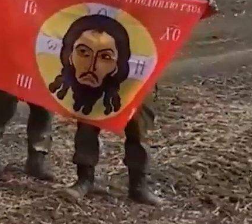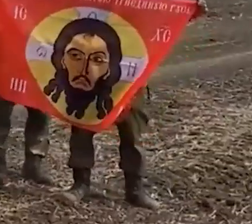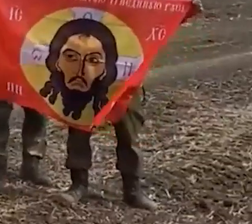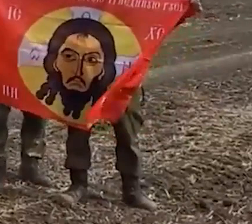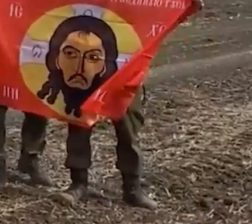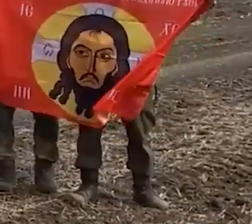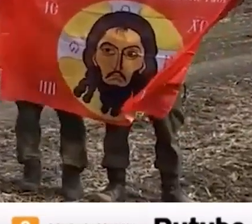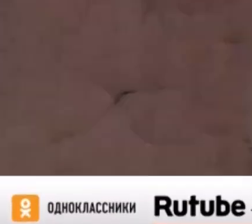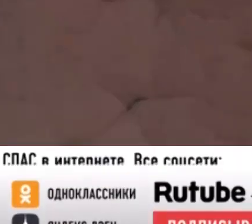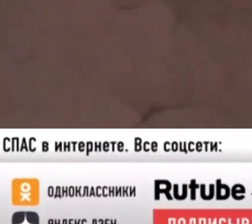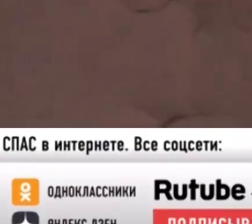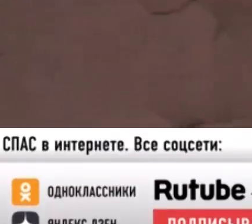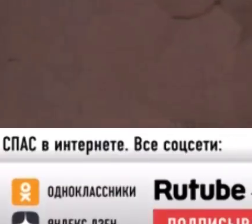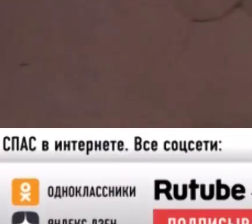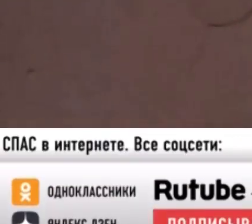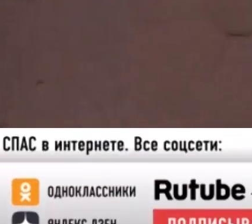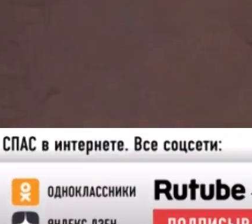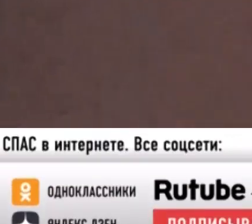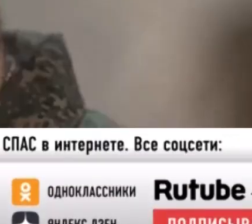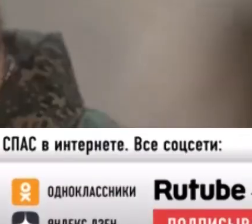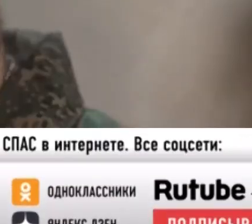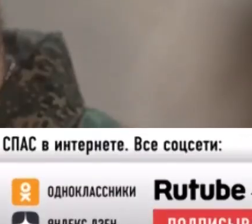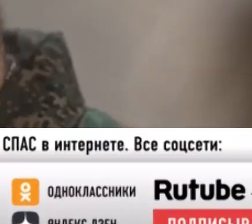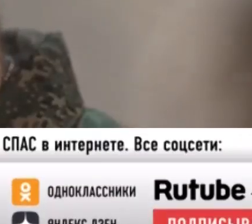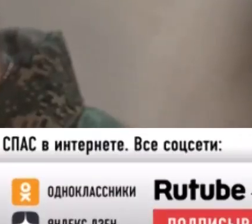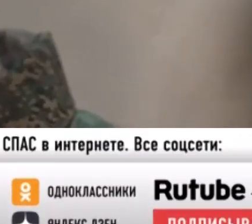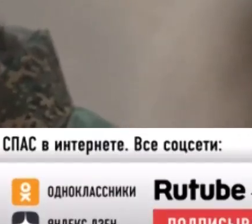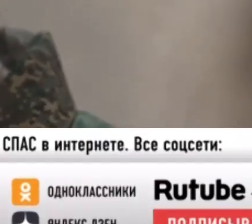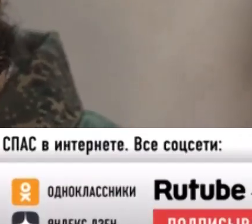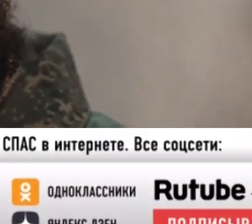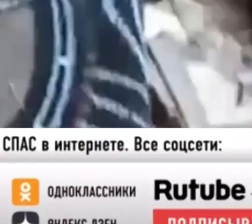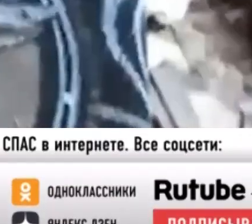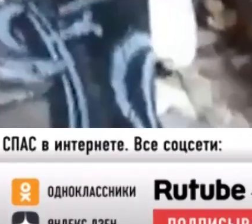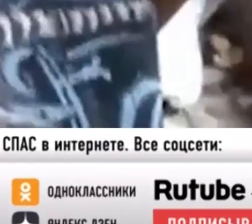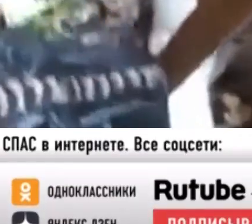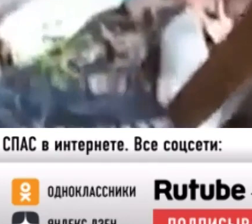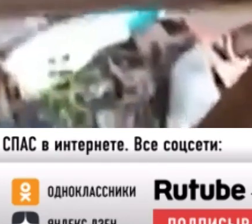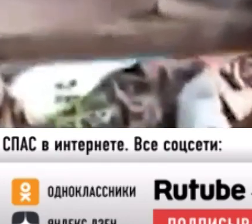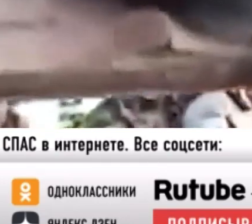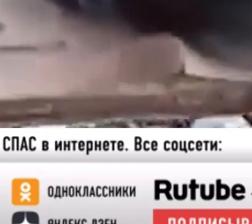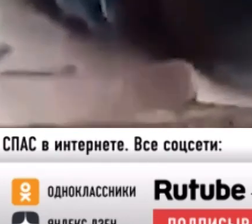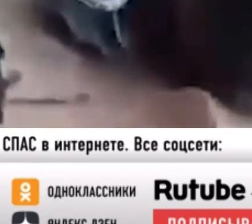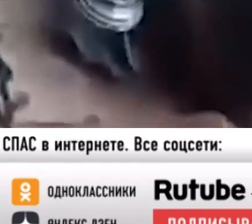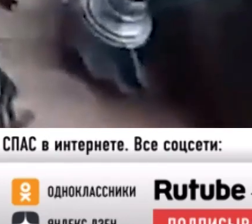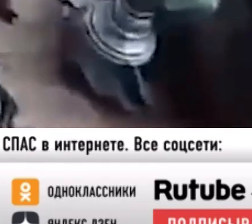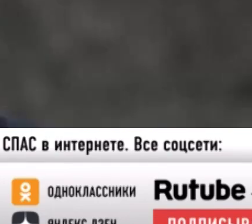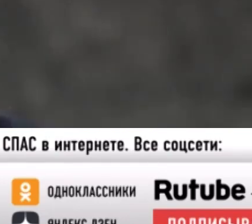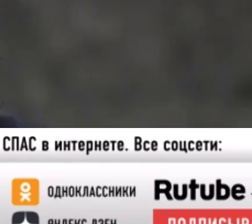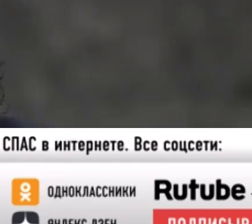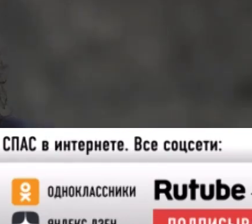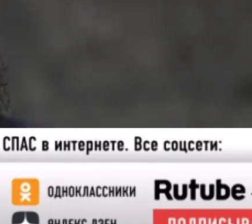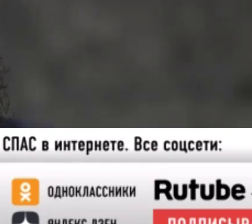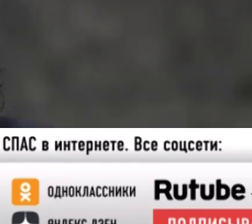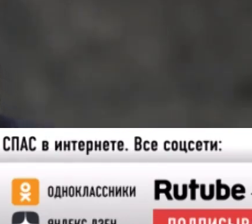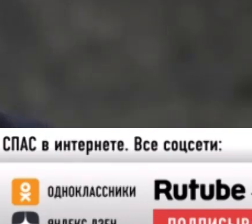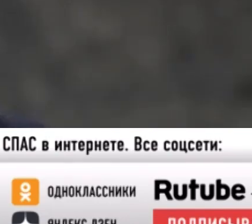смерть не смерть побрал. Почему она случилась? Сейчас идет война с бесами. Кто в ней виноват? Это вражда